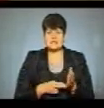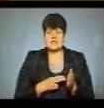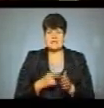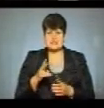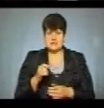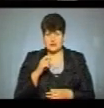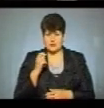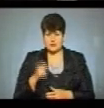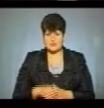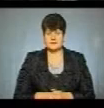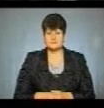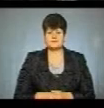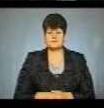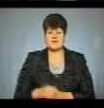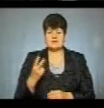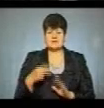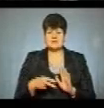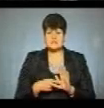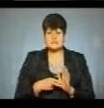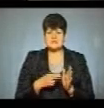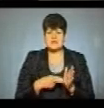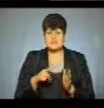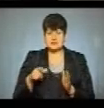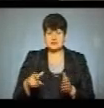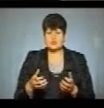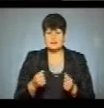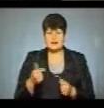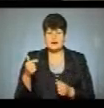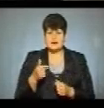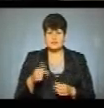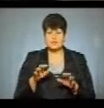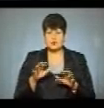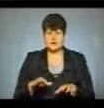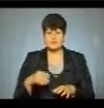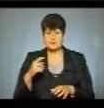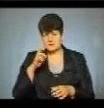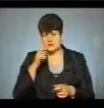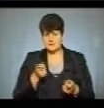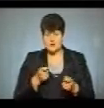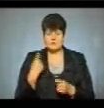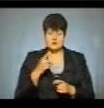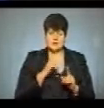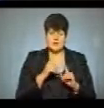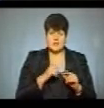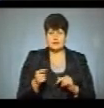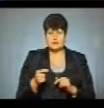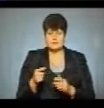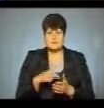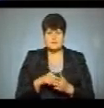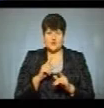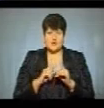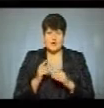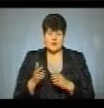України. 27 залізничників отримали грамоти від голів облдержадміністрації, обласної ради та Тернопільської міської